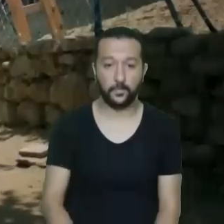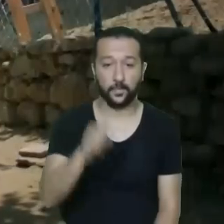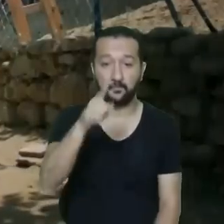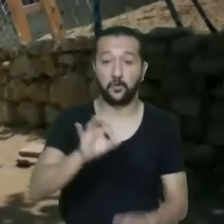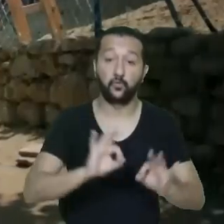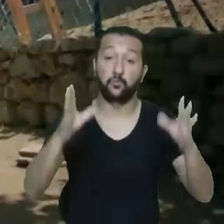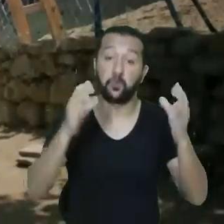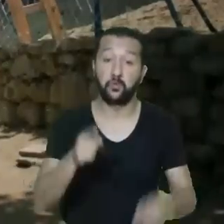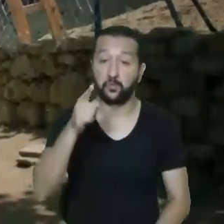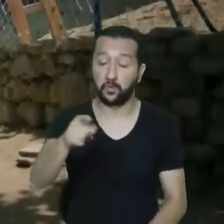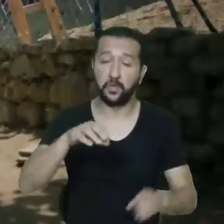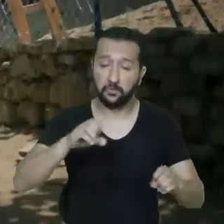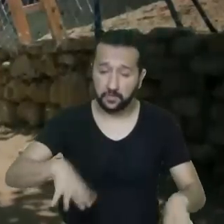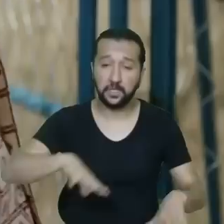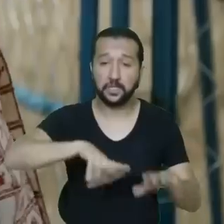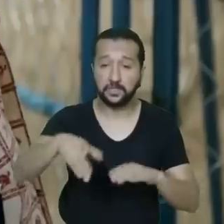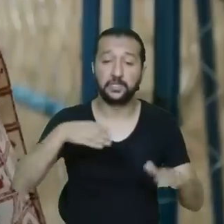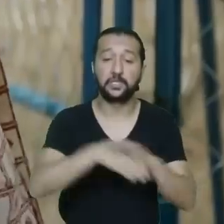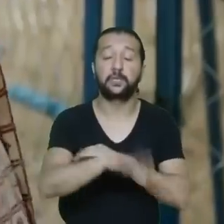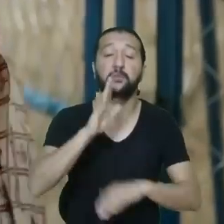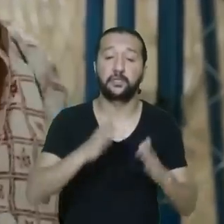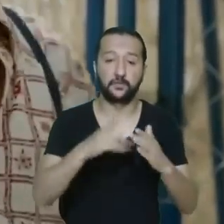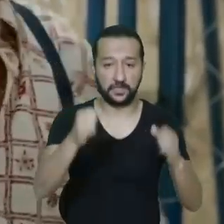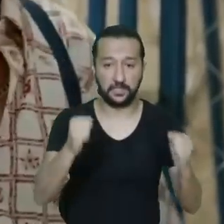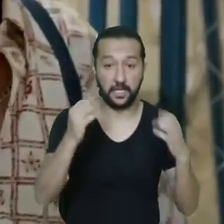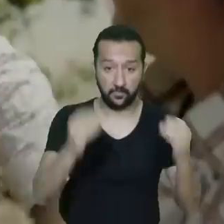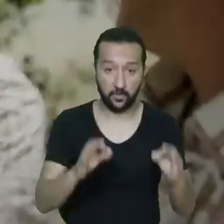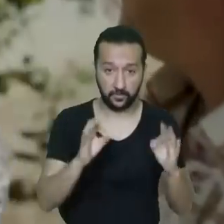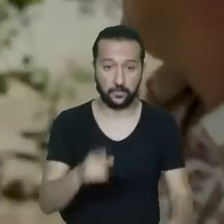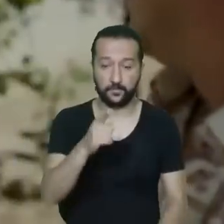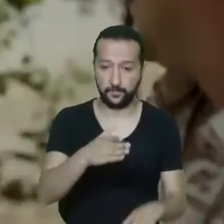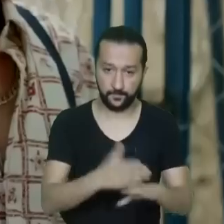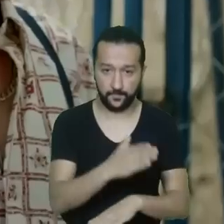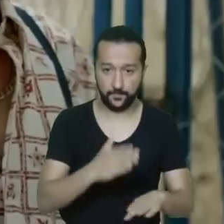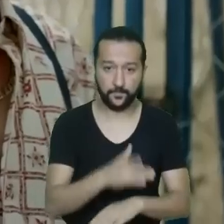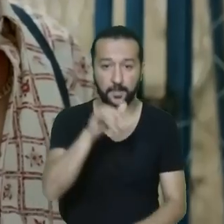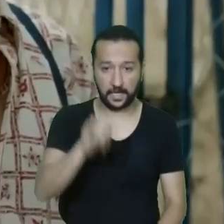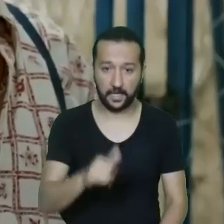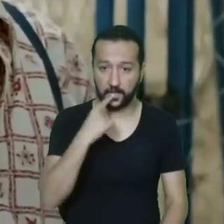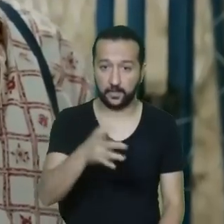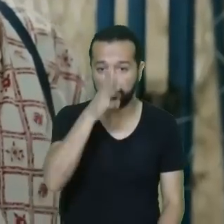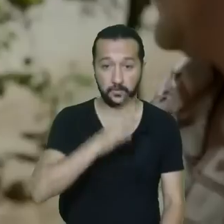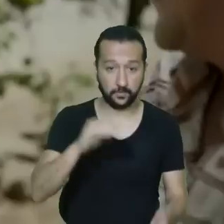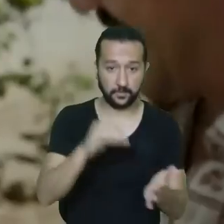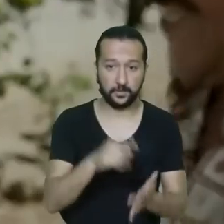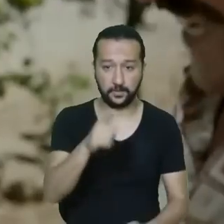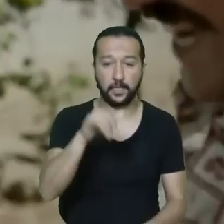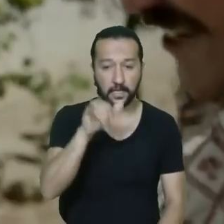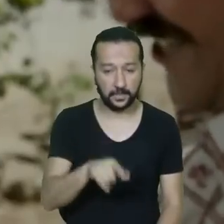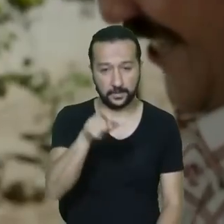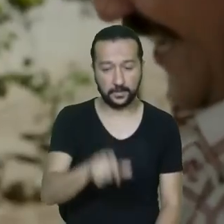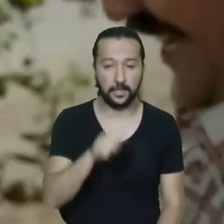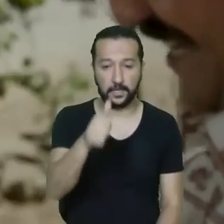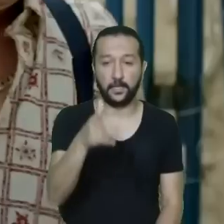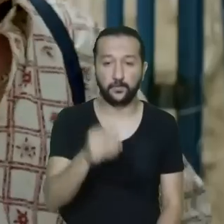Vallahi on numara oldu sen. Bırak hırsızı, sinek bile giremez gar senin eve. Sağlam oldu diyorsun yani. He? Hak ettim diyorsun 500 markı. Hak ettin,